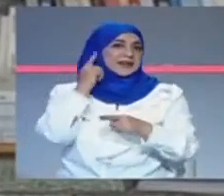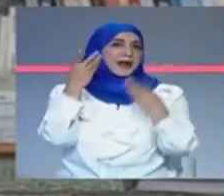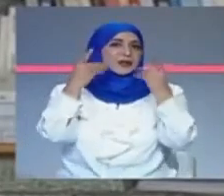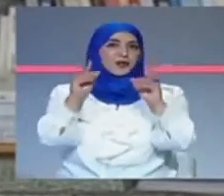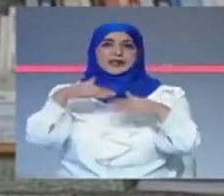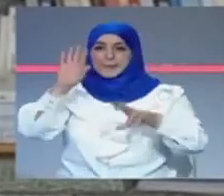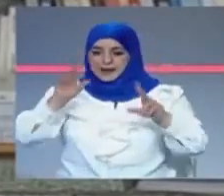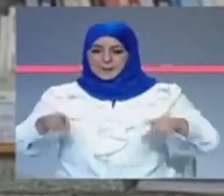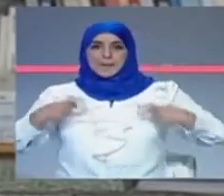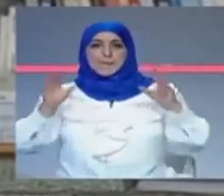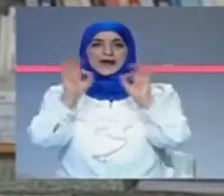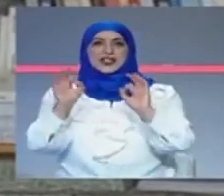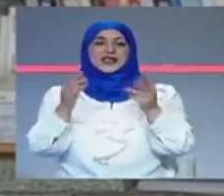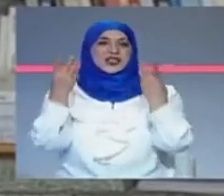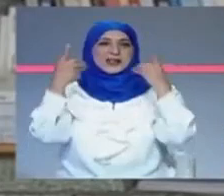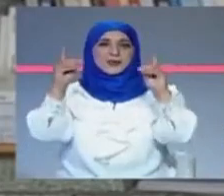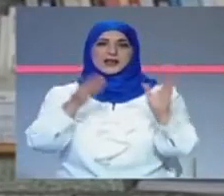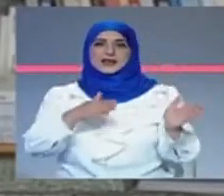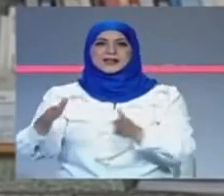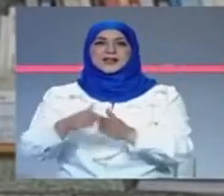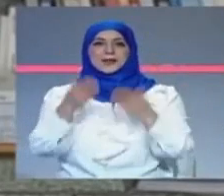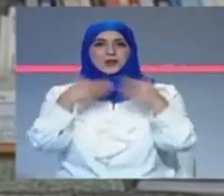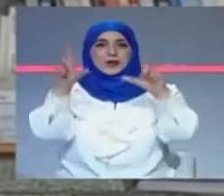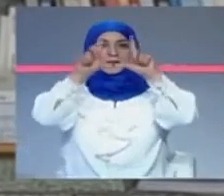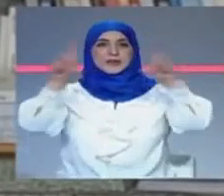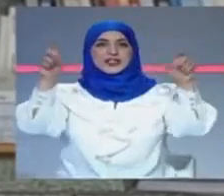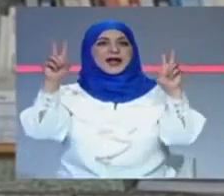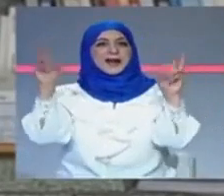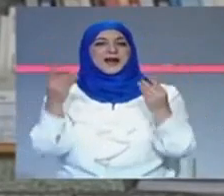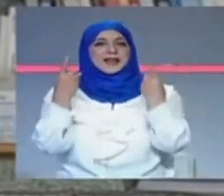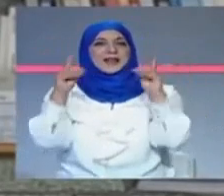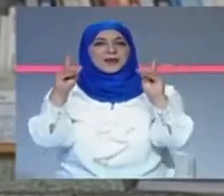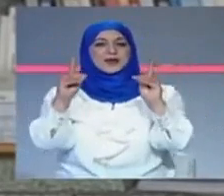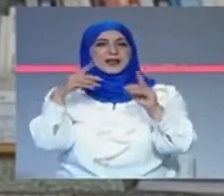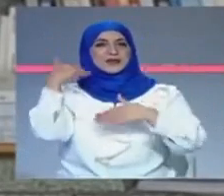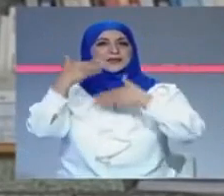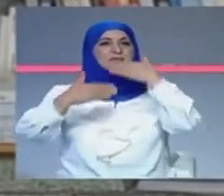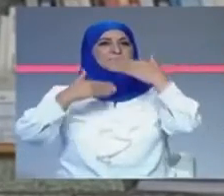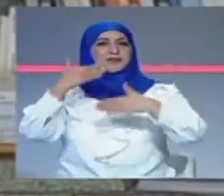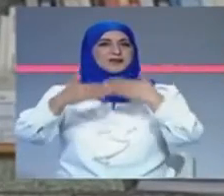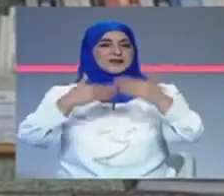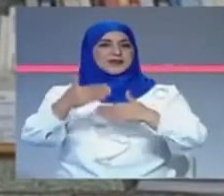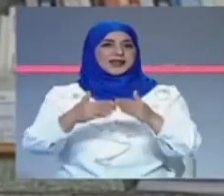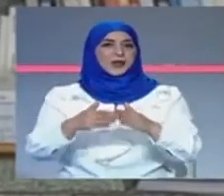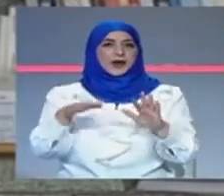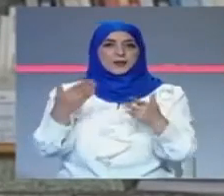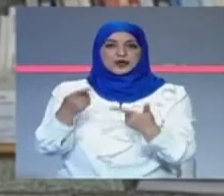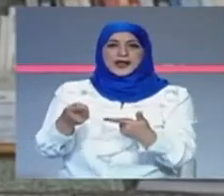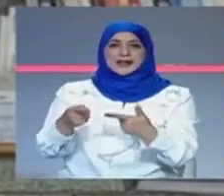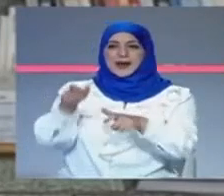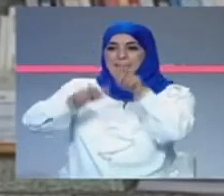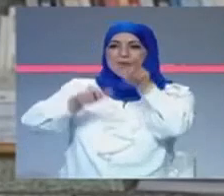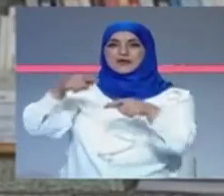البرلمان الى غير ذلك و شعار الديمقراطيه تبلور انشانا ليس فقط عند المعارضه